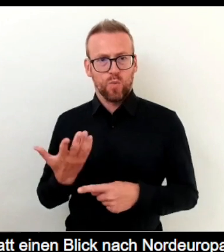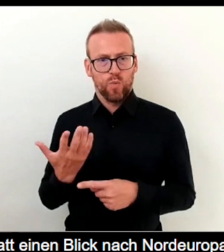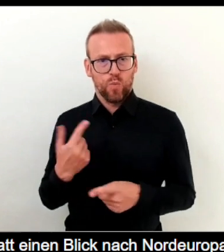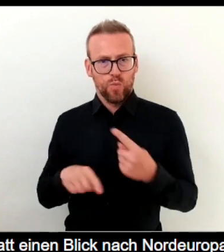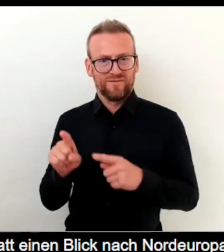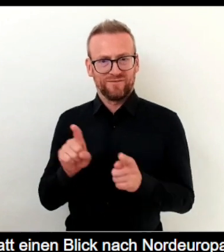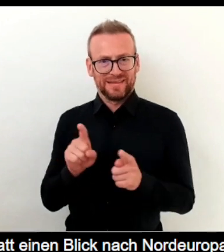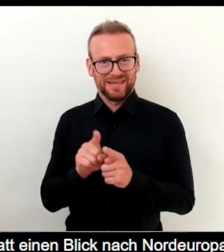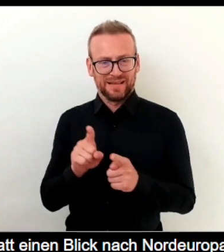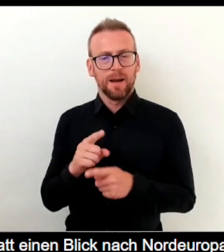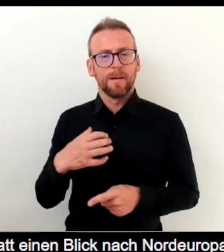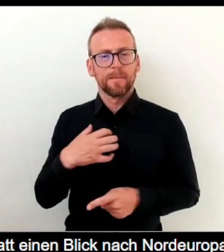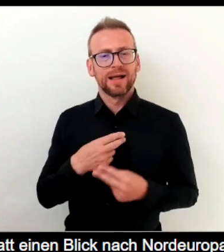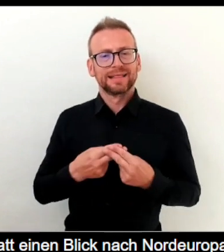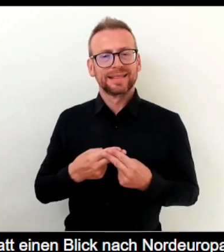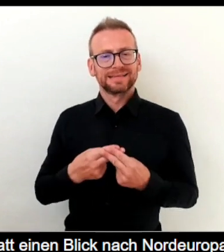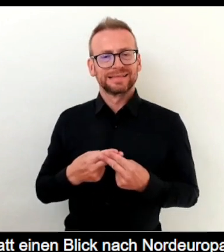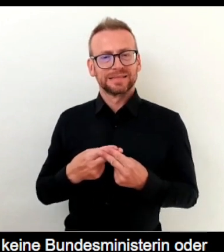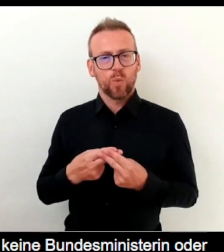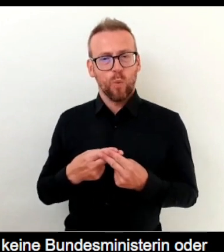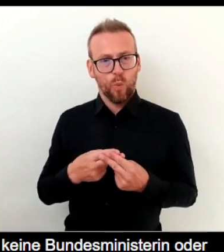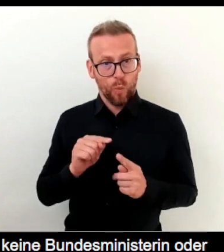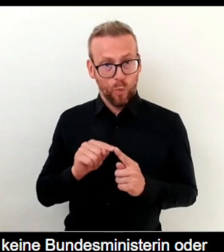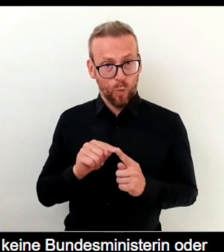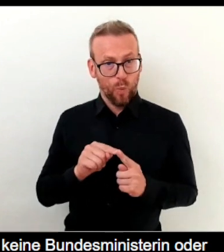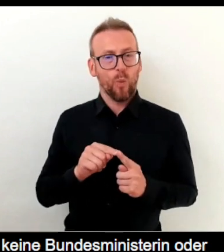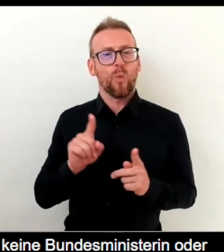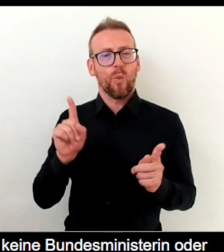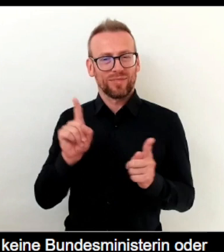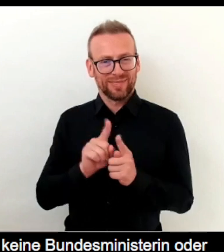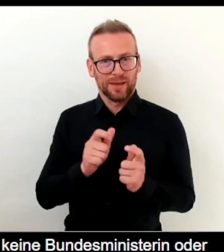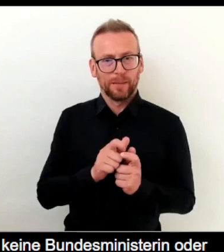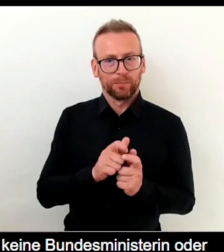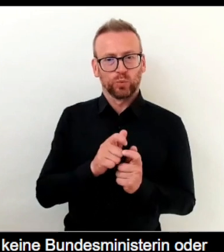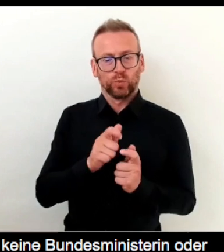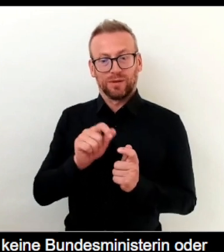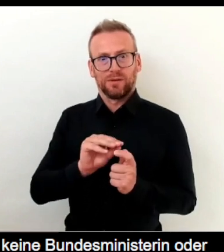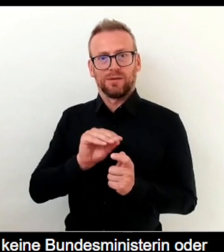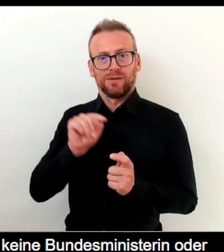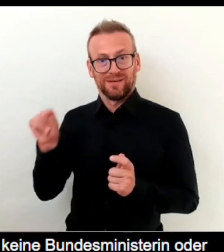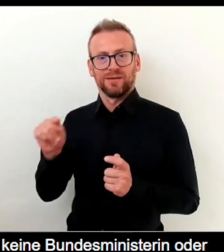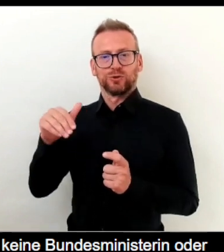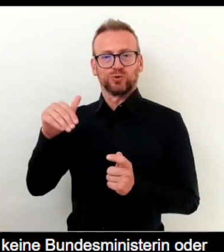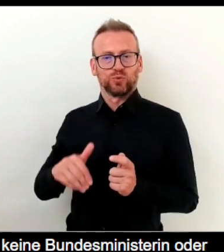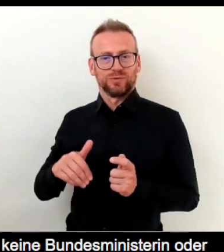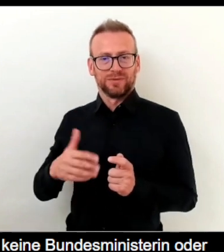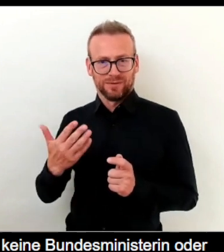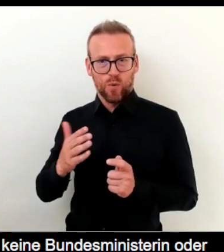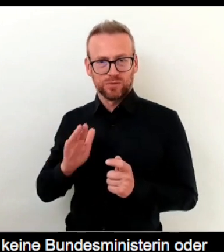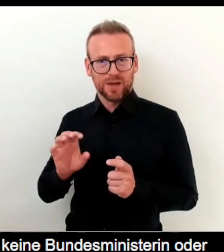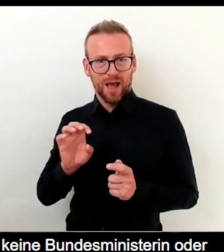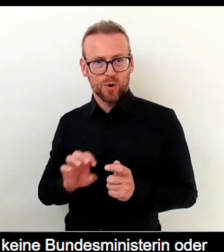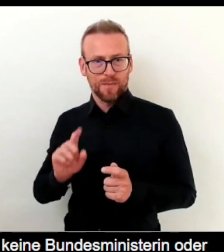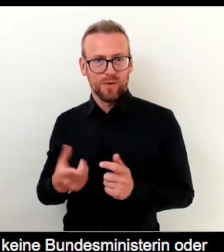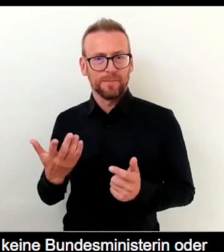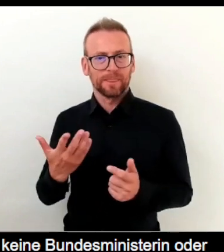Hat man ein altes Foto gehabt, das hat man nachgestellt. Das war das größte Fleischbuffet. Also jetzt nicht, dass es wieder heißt, es war typisch, aber der Apfel im Mund des